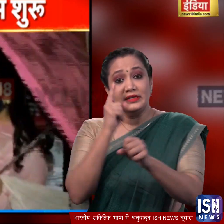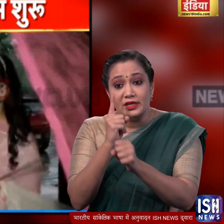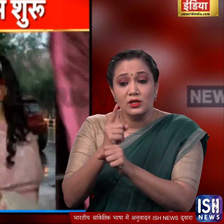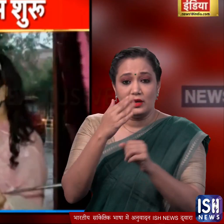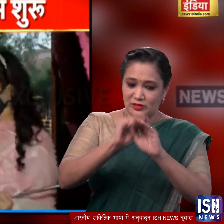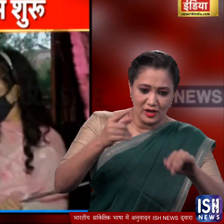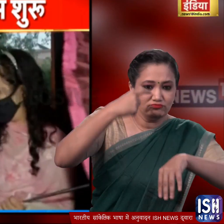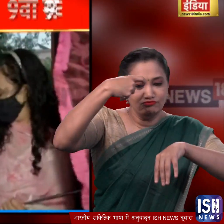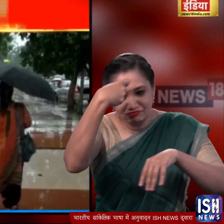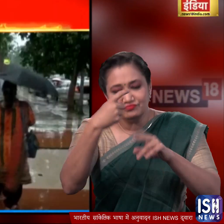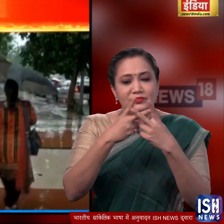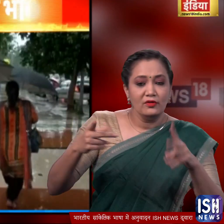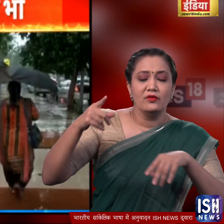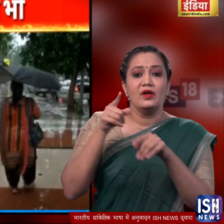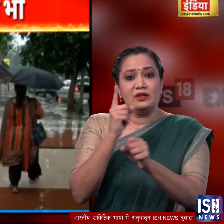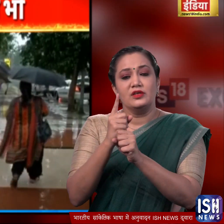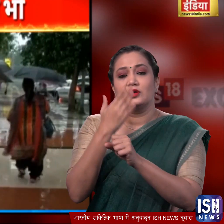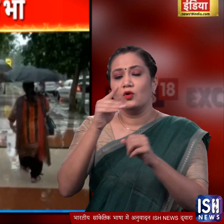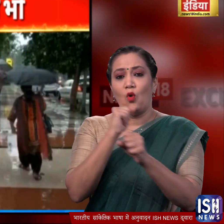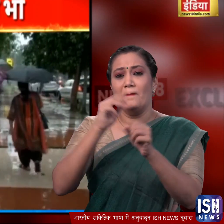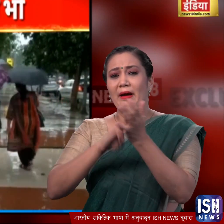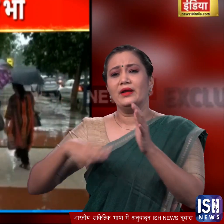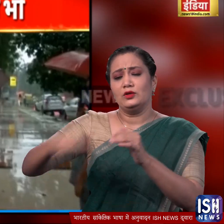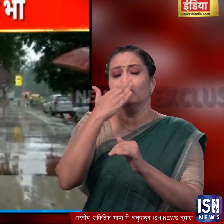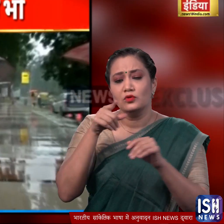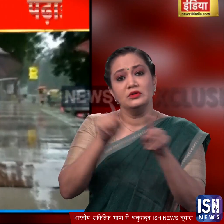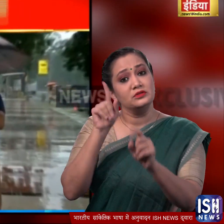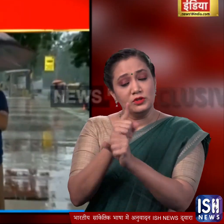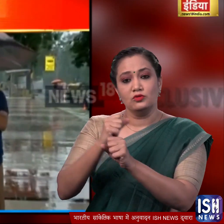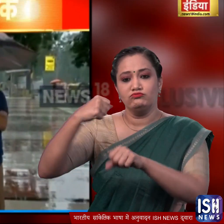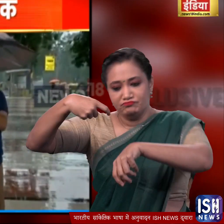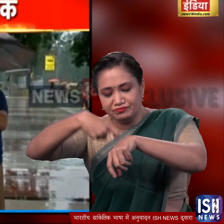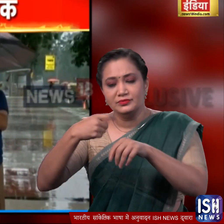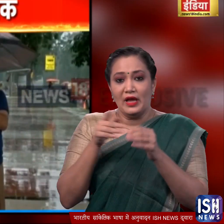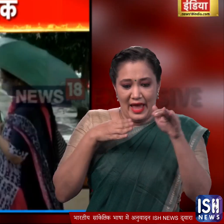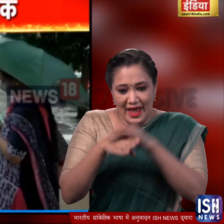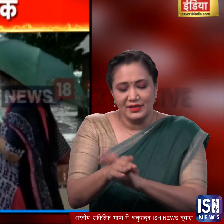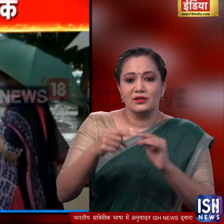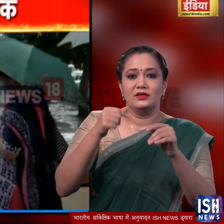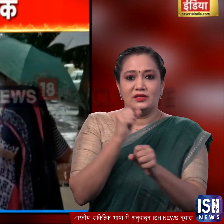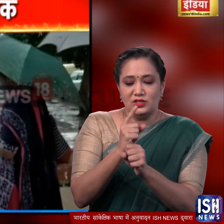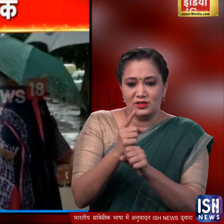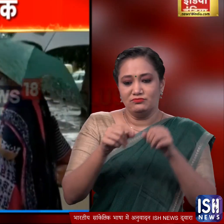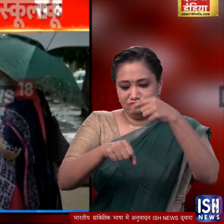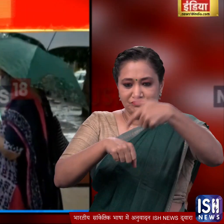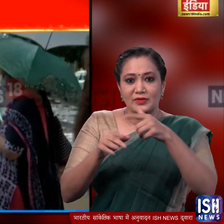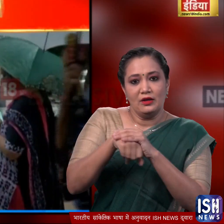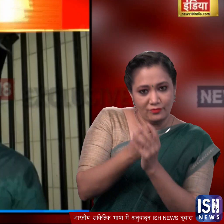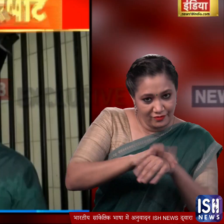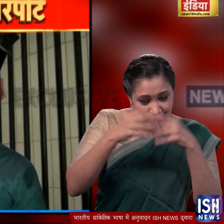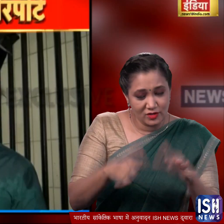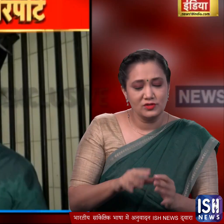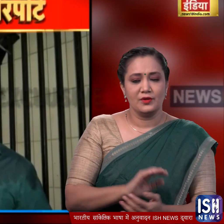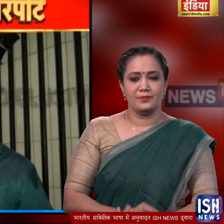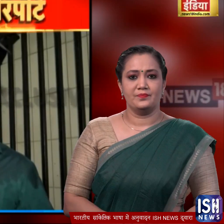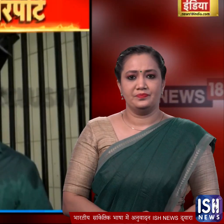तापमान मापने का भी ध्यान रखा गया। गोल मार्केट के एक स्कूल से सामने आई तस्वीरों में साफ दिखा कि एंट्री के वक्त टीचरों के हाथों को भी सैनिटाइज कराया गया।